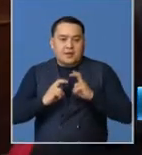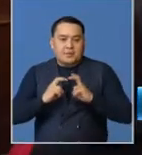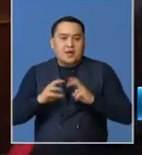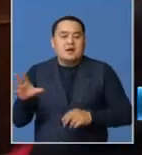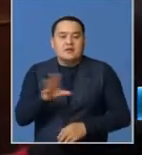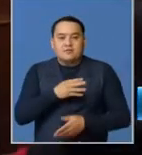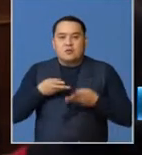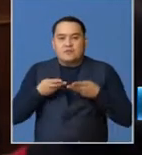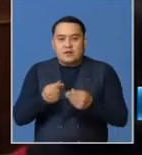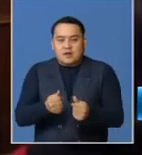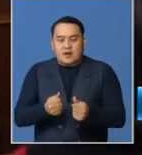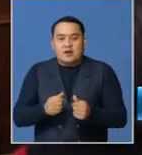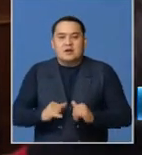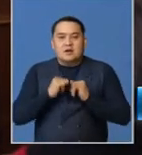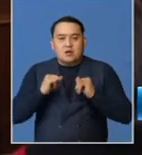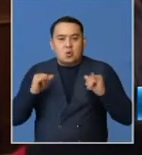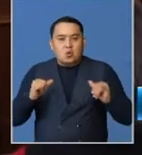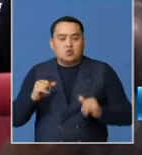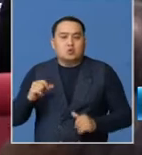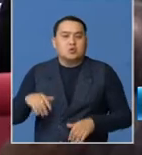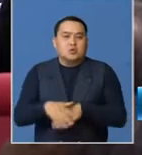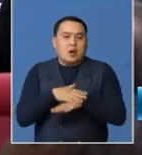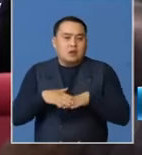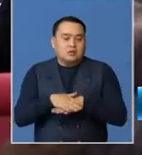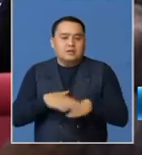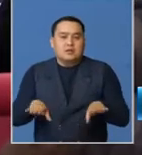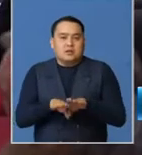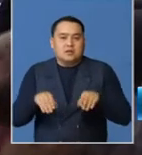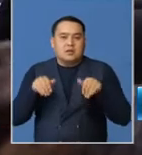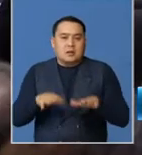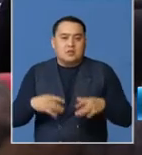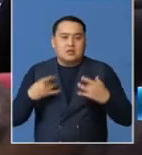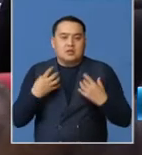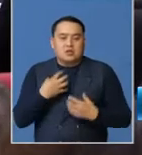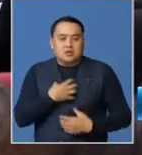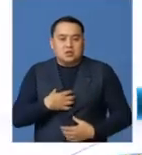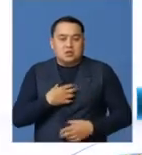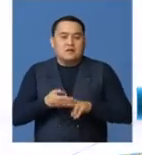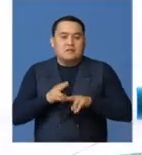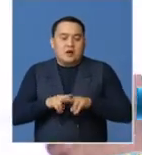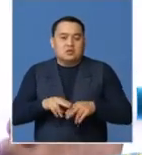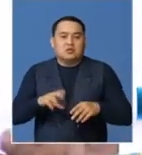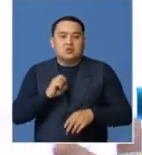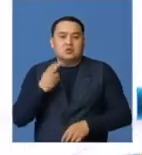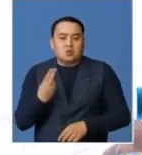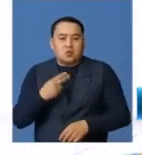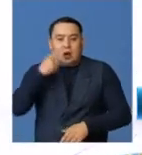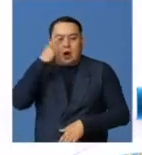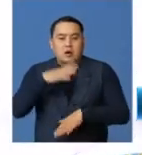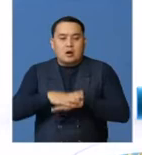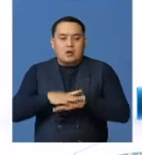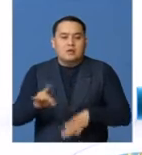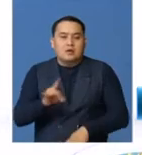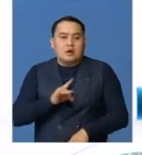Все это влияет на естественный демографический рост, а соответственно требует решения ряд социальных вопросов. К аким области глава района